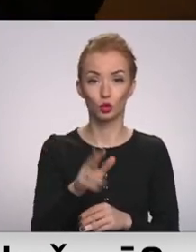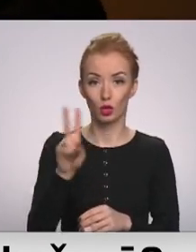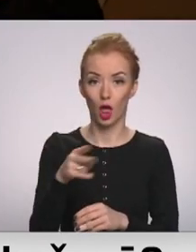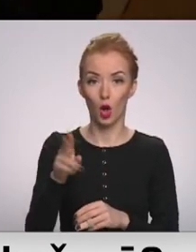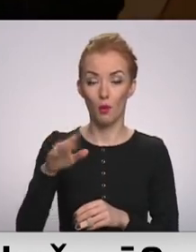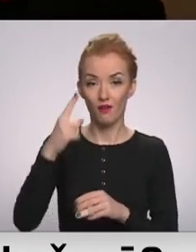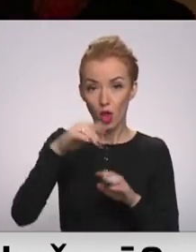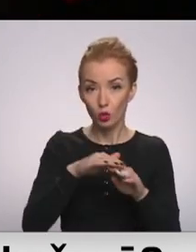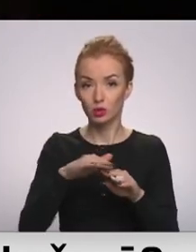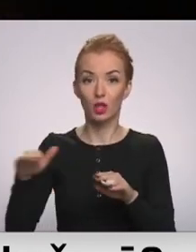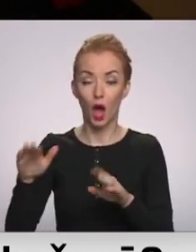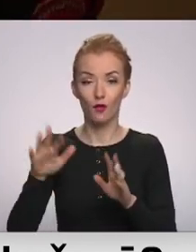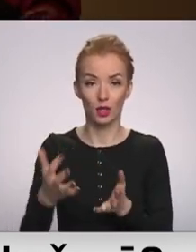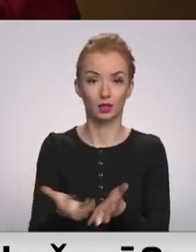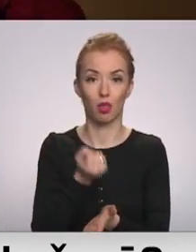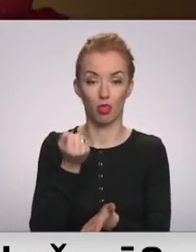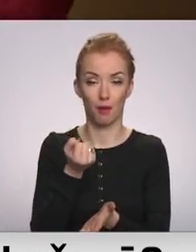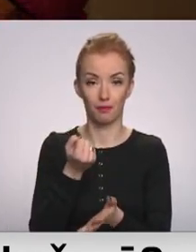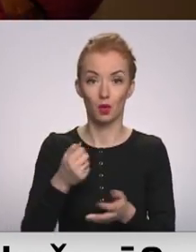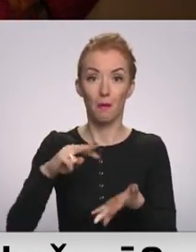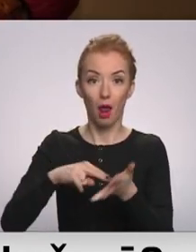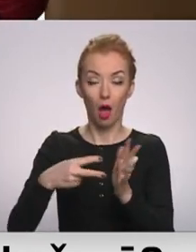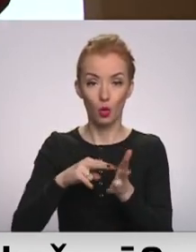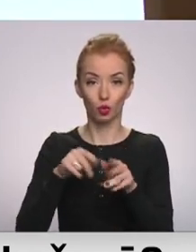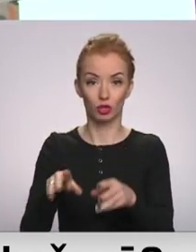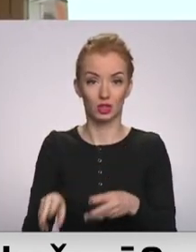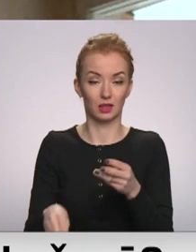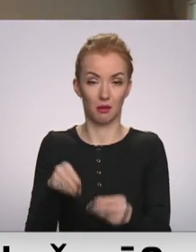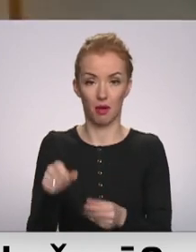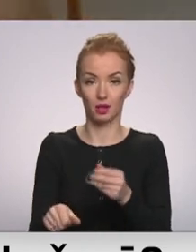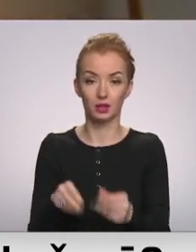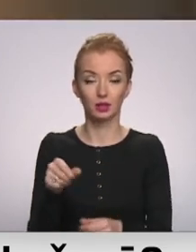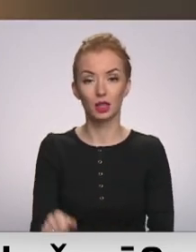vienu stāvu, kuru var pretendēt, tā kā jau plānojot šīs izmaksas.